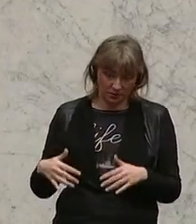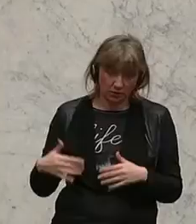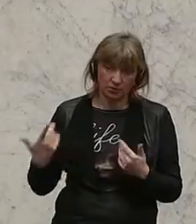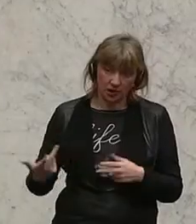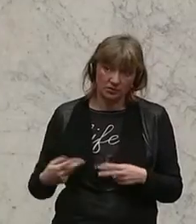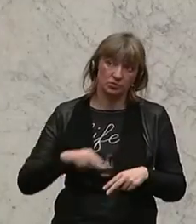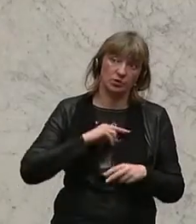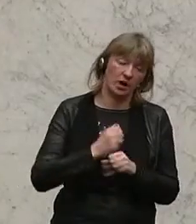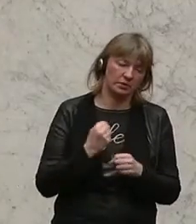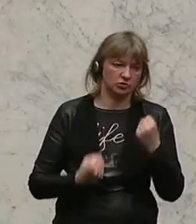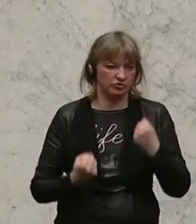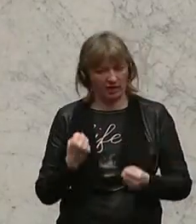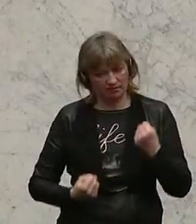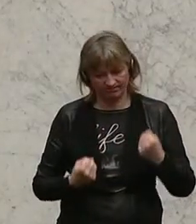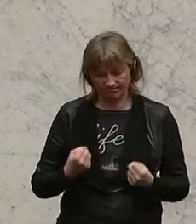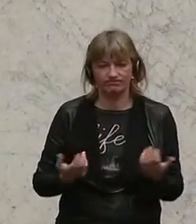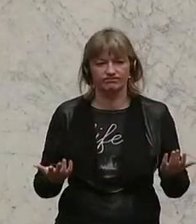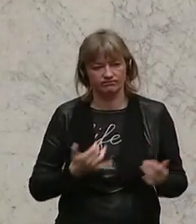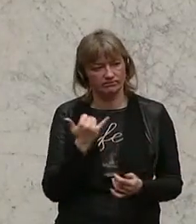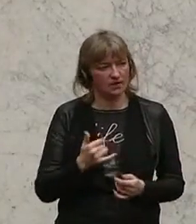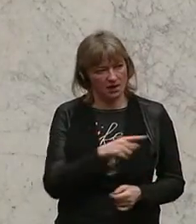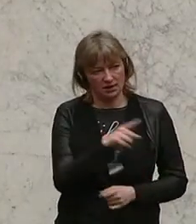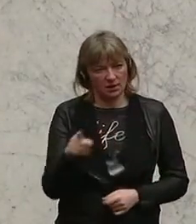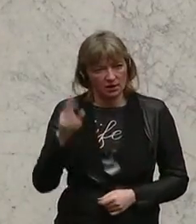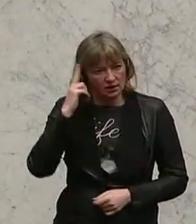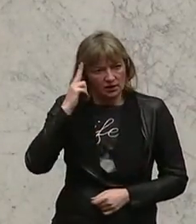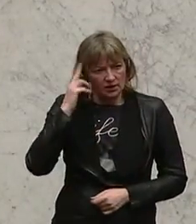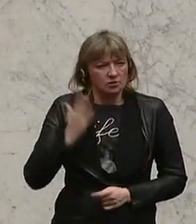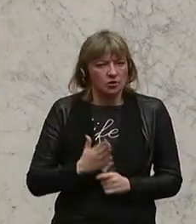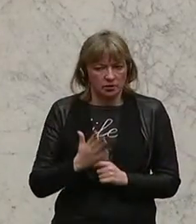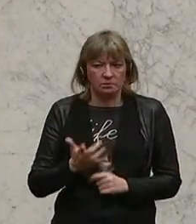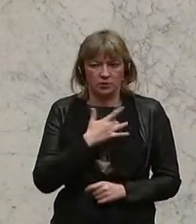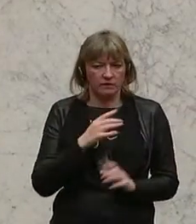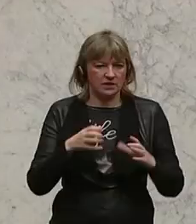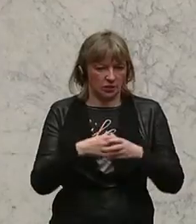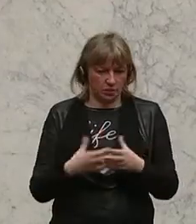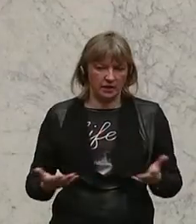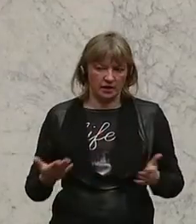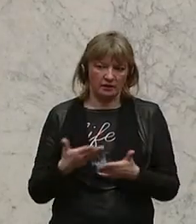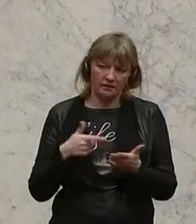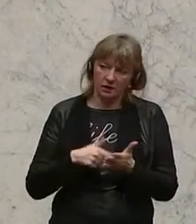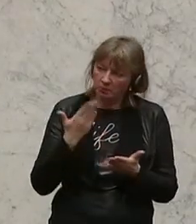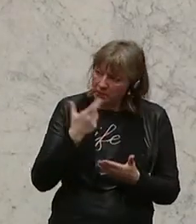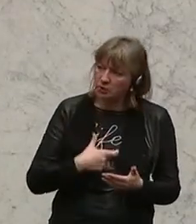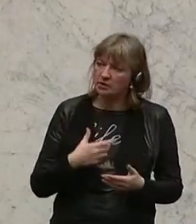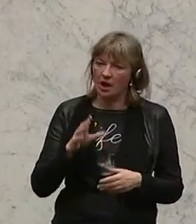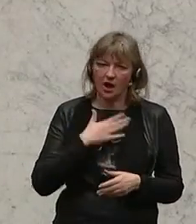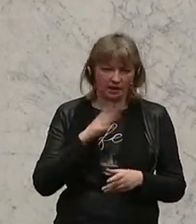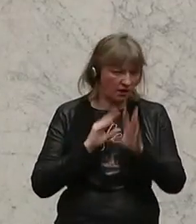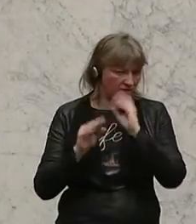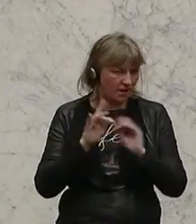wieder in einen Job zu kommen. Und ich glaube, jeder von Ihnen kennt diese betroffene Gruppe durch persönliche und eigene